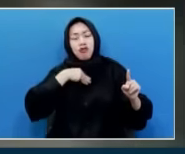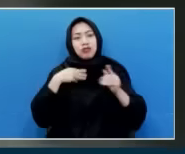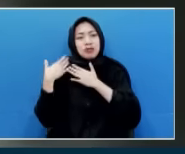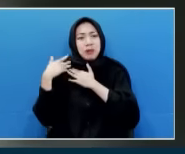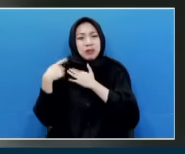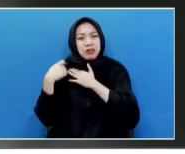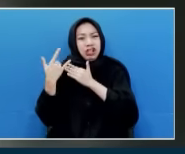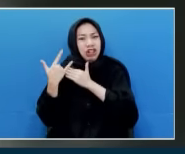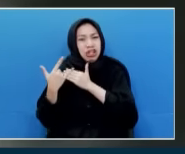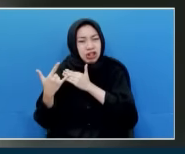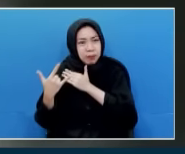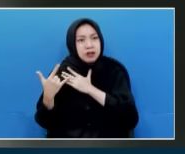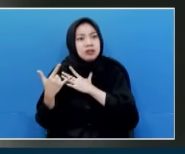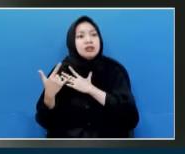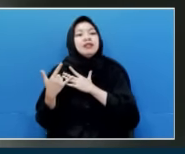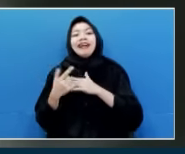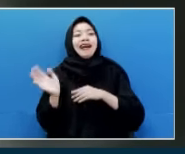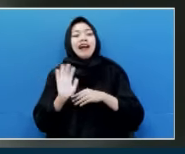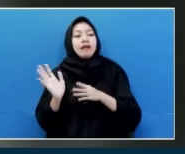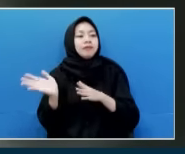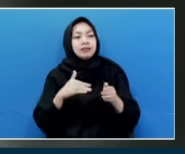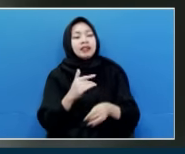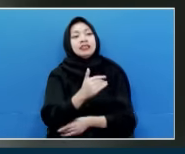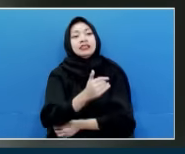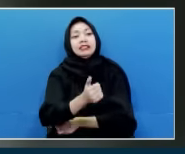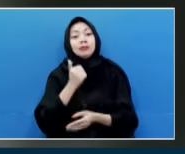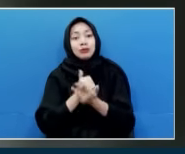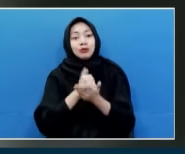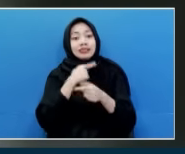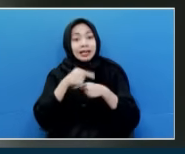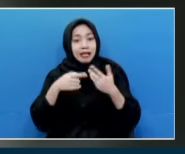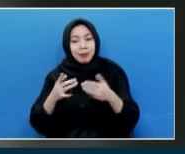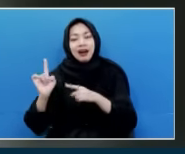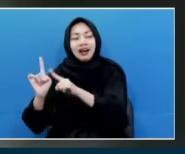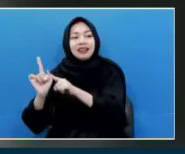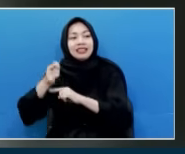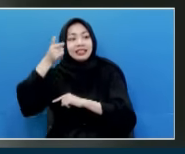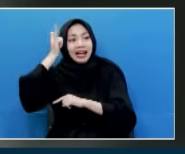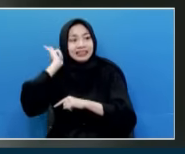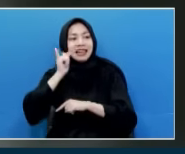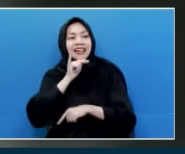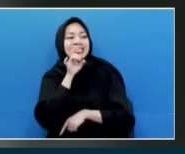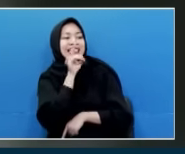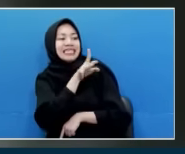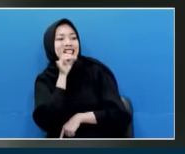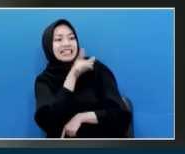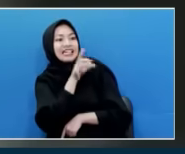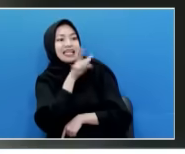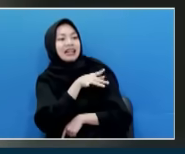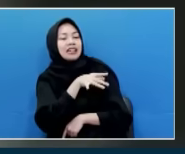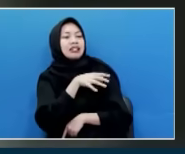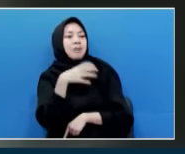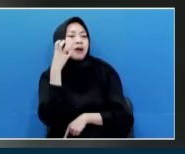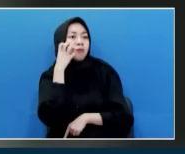cerita utuhnya adalah Pak P Ganjar sedang menyindir Pak Prabowo bahwa akun kemenhan ngetweet ya